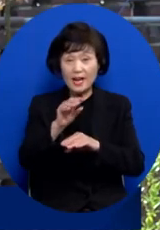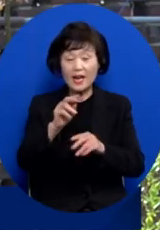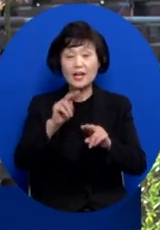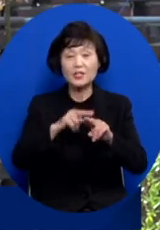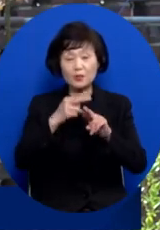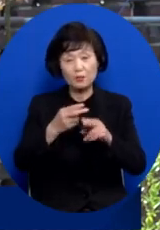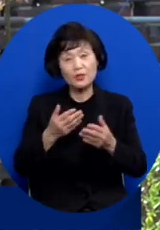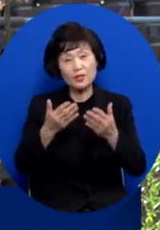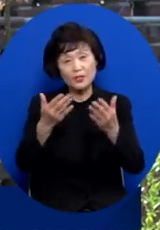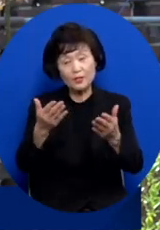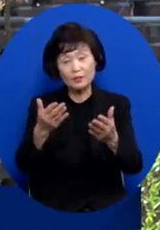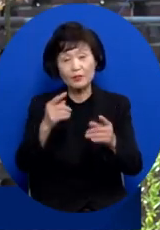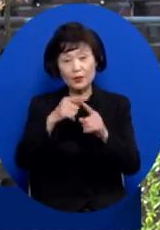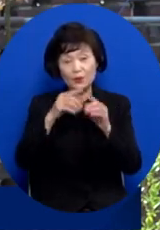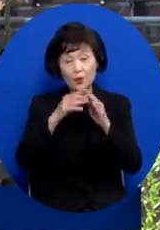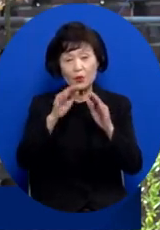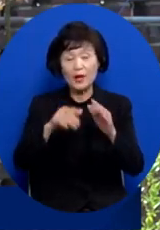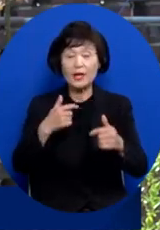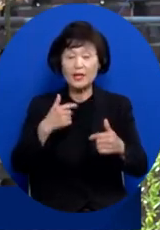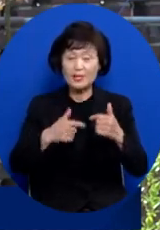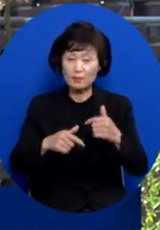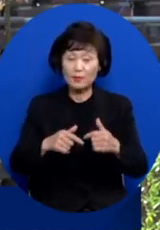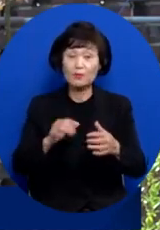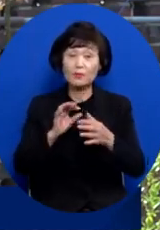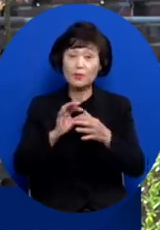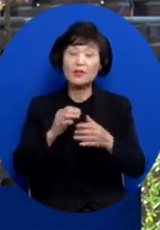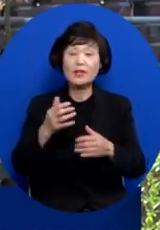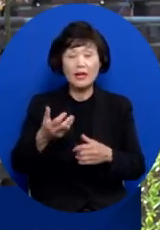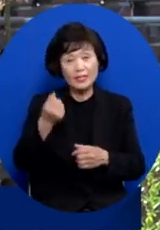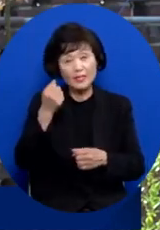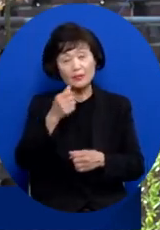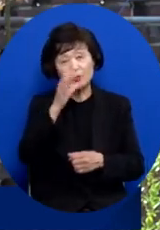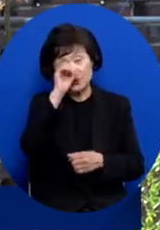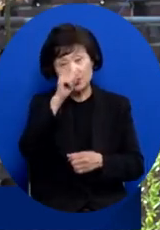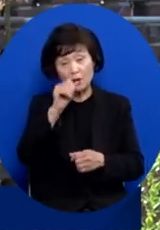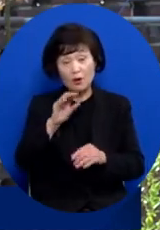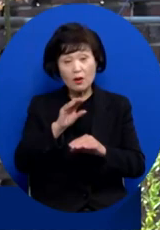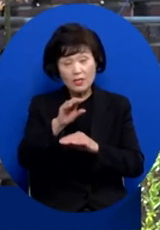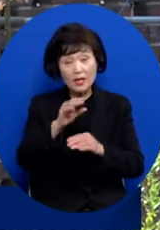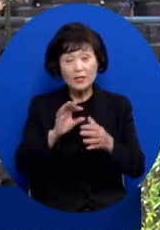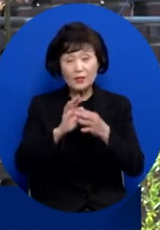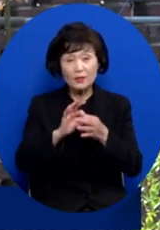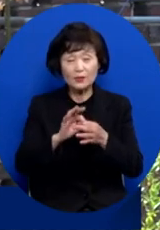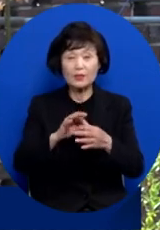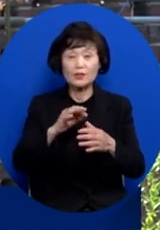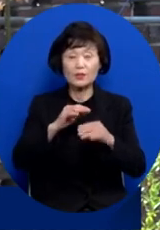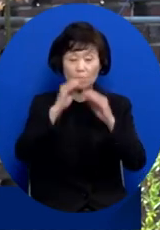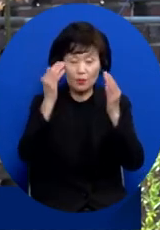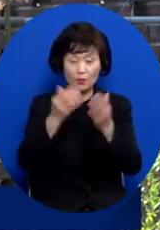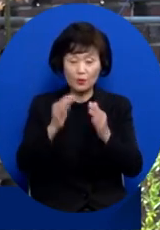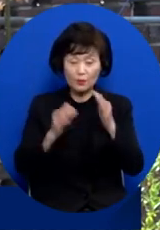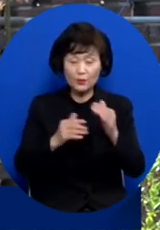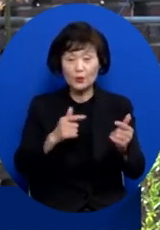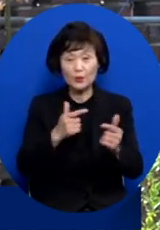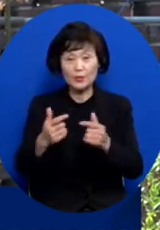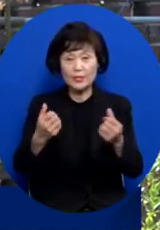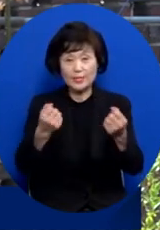기쁨을 얻었으면 좋겠고 이 차를 통해서 하나님 나라를 위해서 온 성도들이 힘을